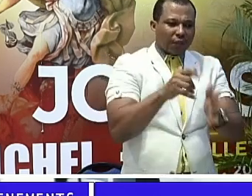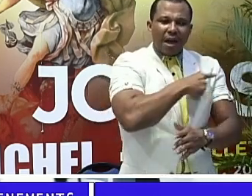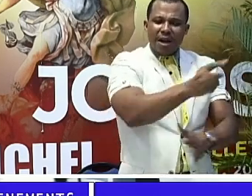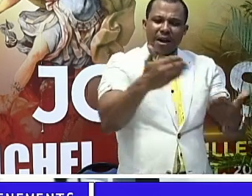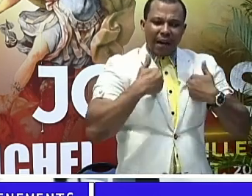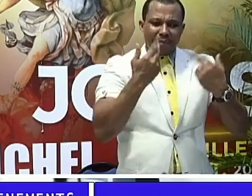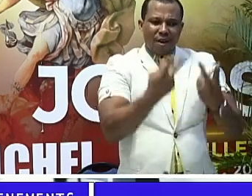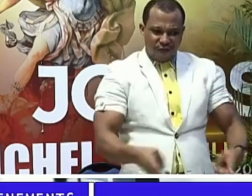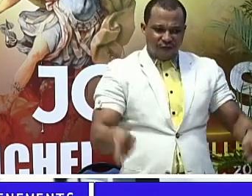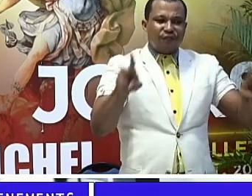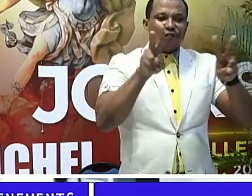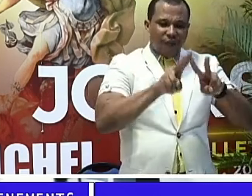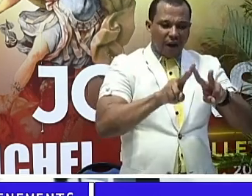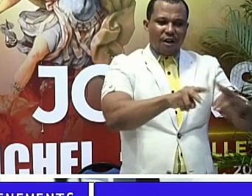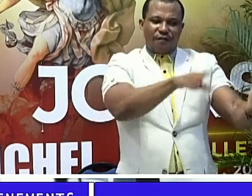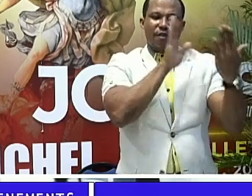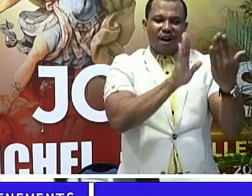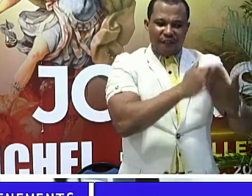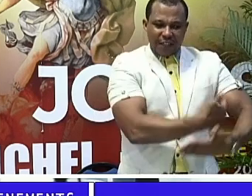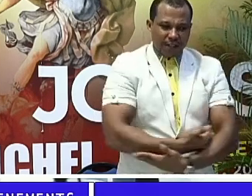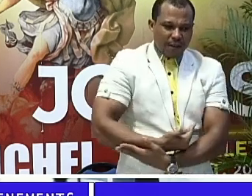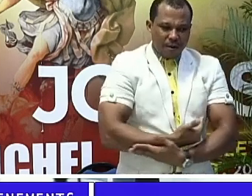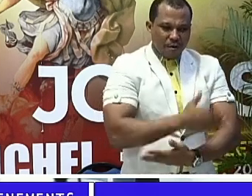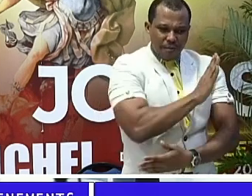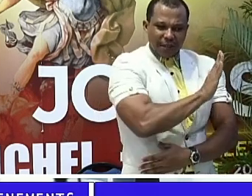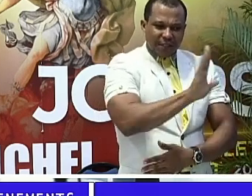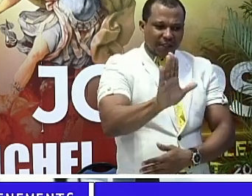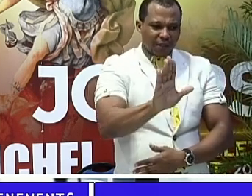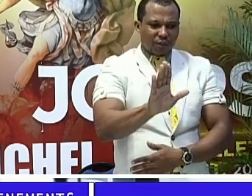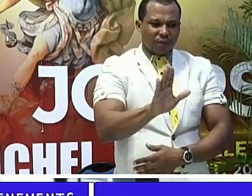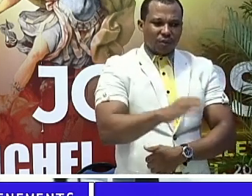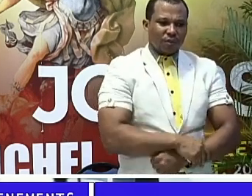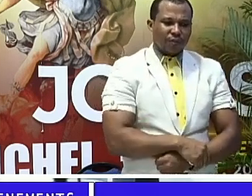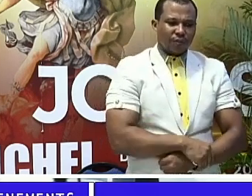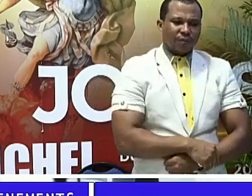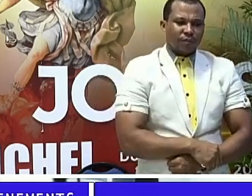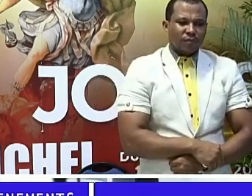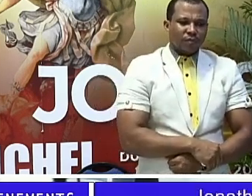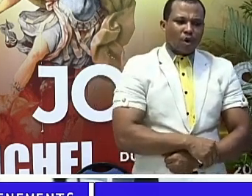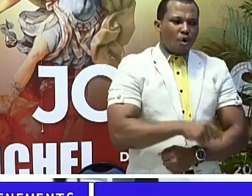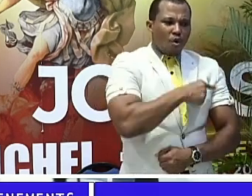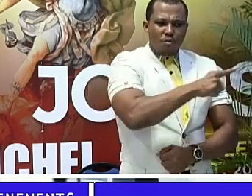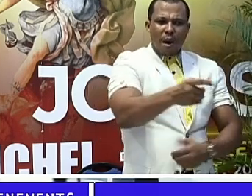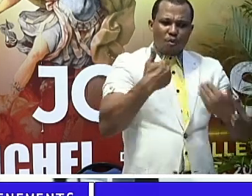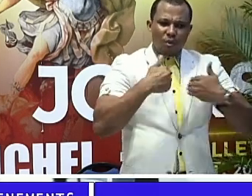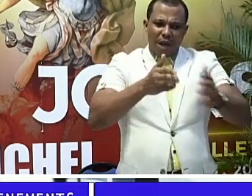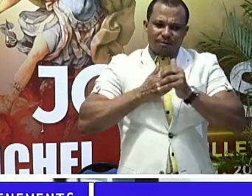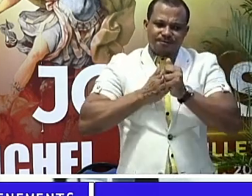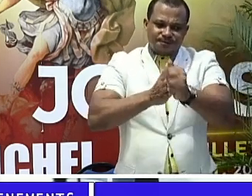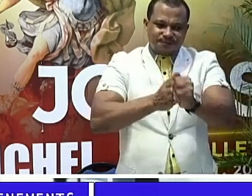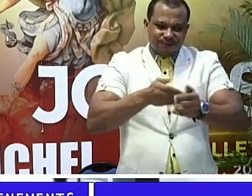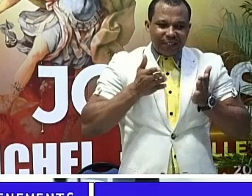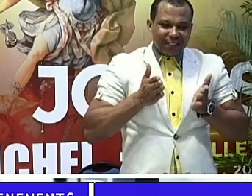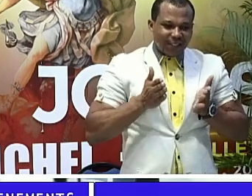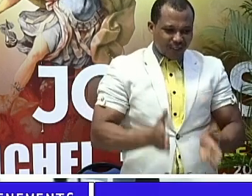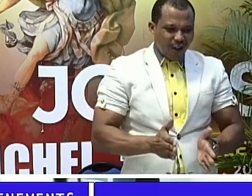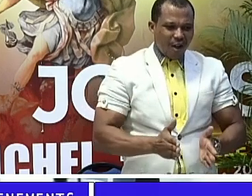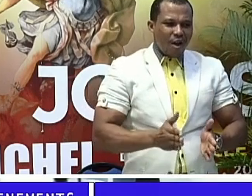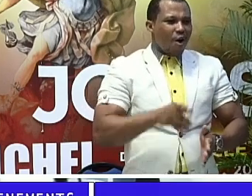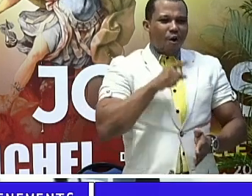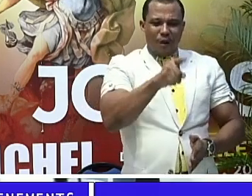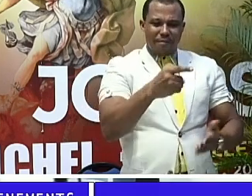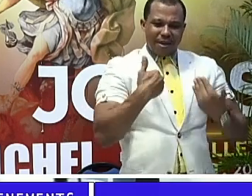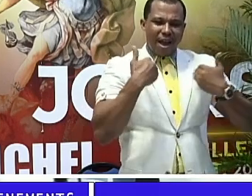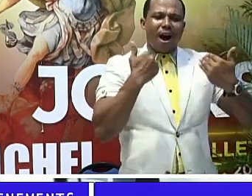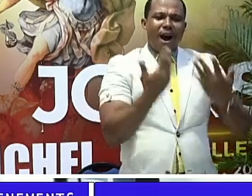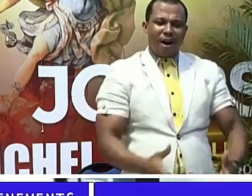valeur devant petite nous. Et comme ça tout le monde qui soi-disant leader ou a bien valeur devant monde qui te croit dans ou lorsque on ligne que